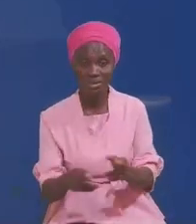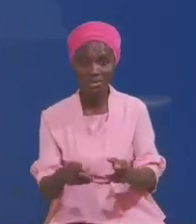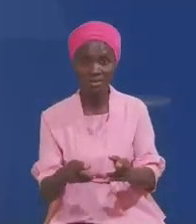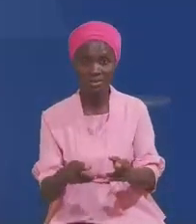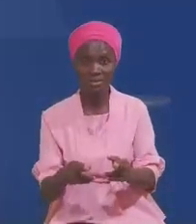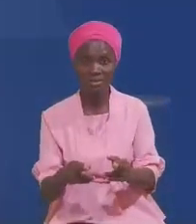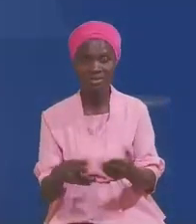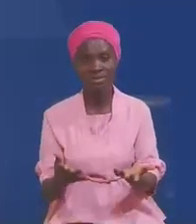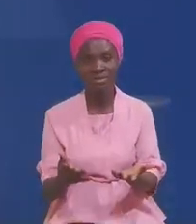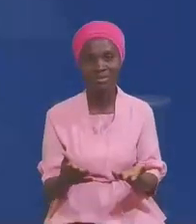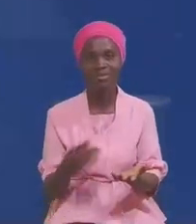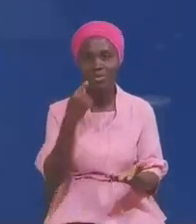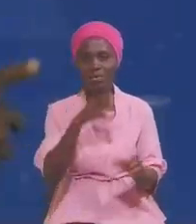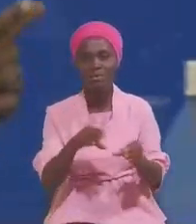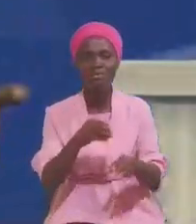conseil? Non!